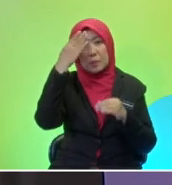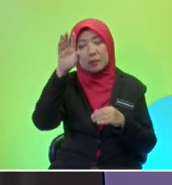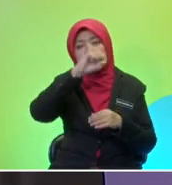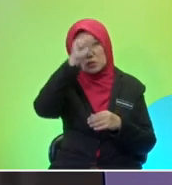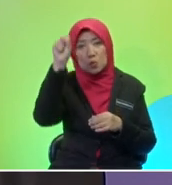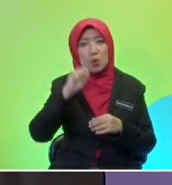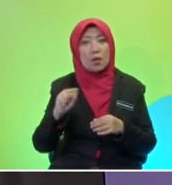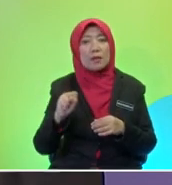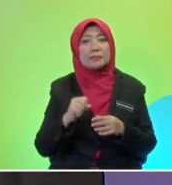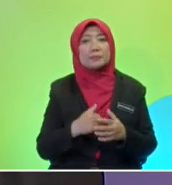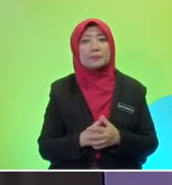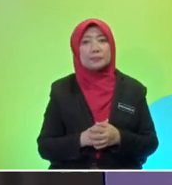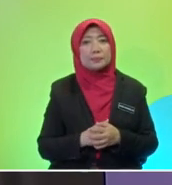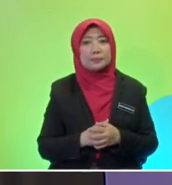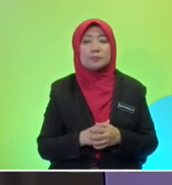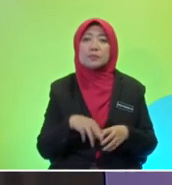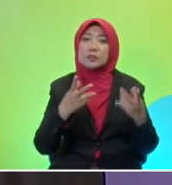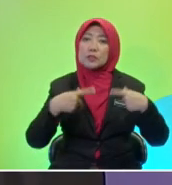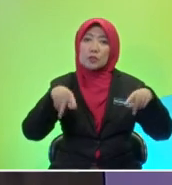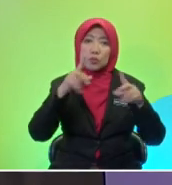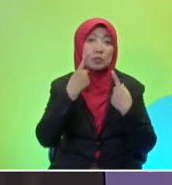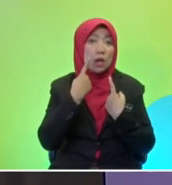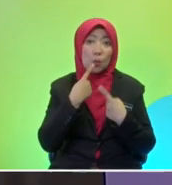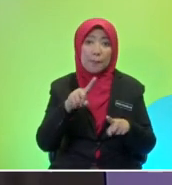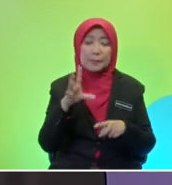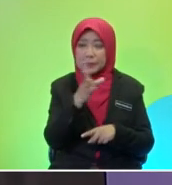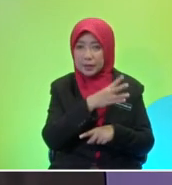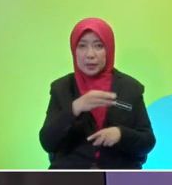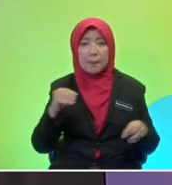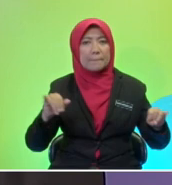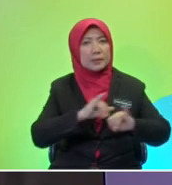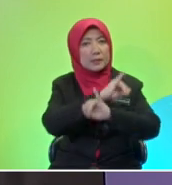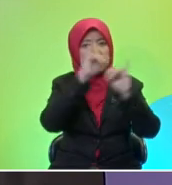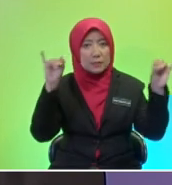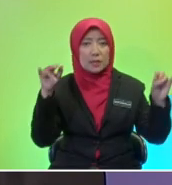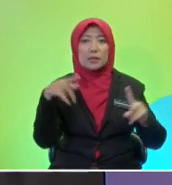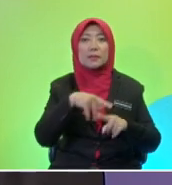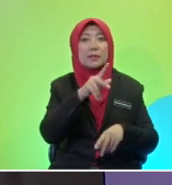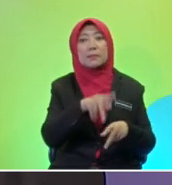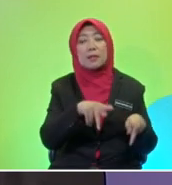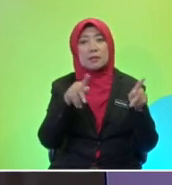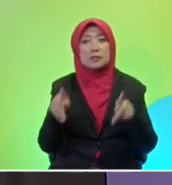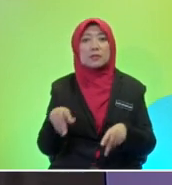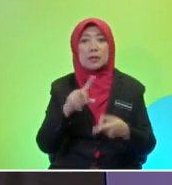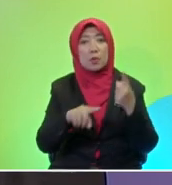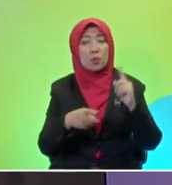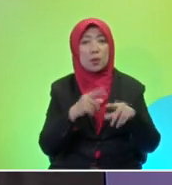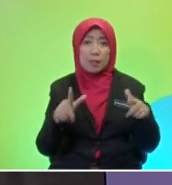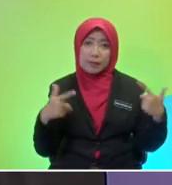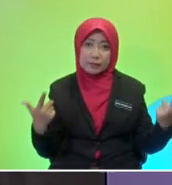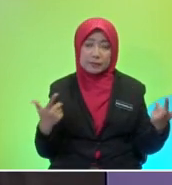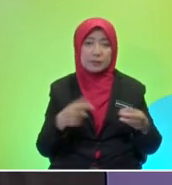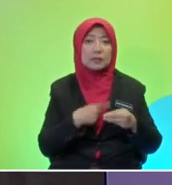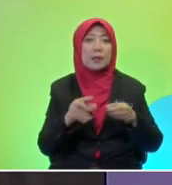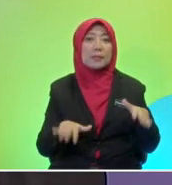dan mereka perlu menjawab sebetulnya menerangkan kepada pelajar-pelajaran lain rata-rata lain murid-murid lain tentang